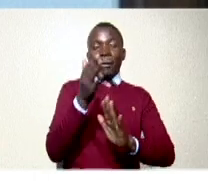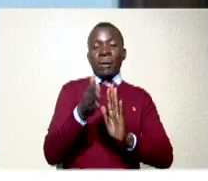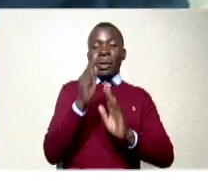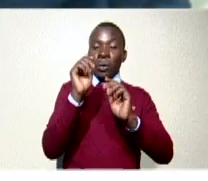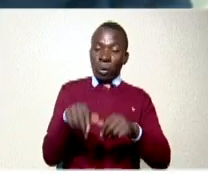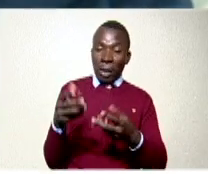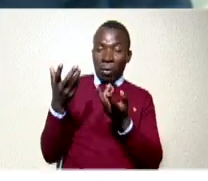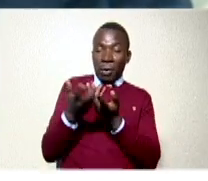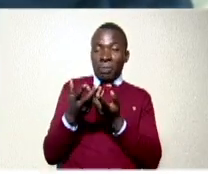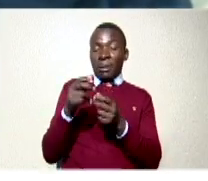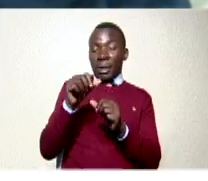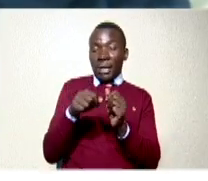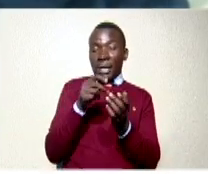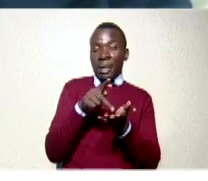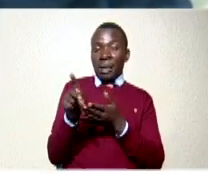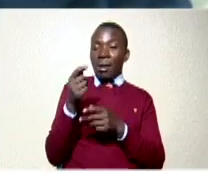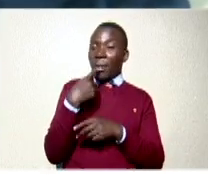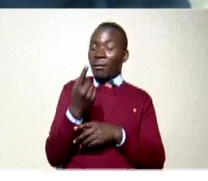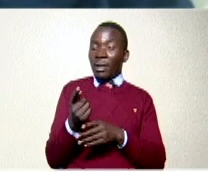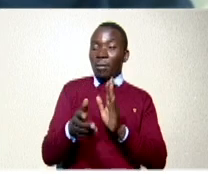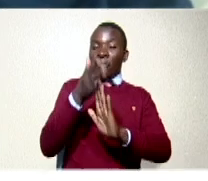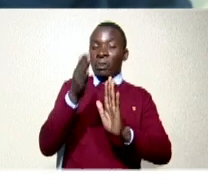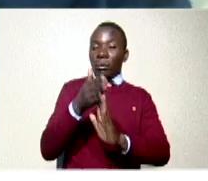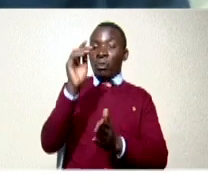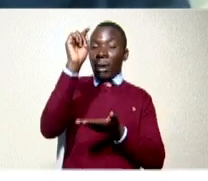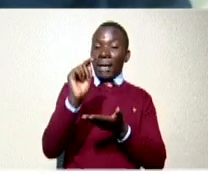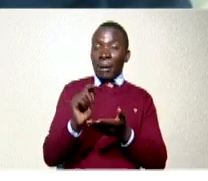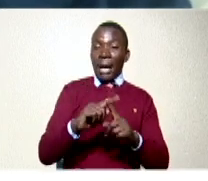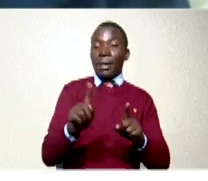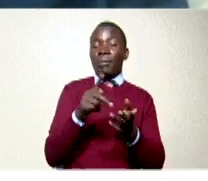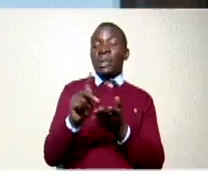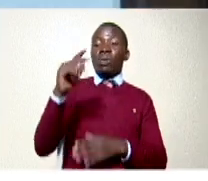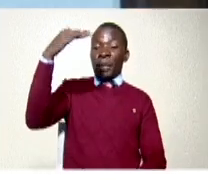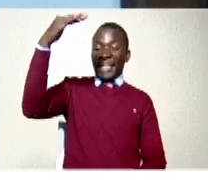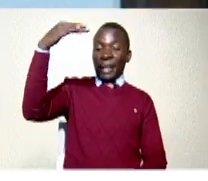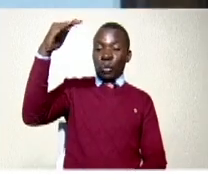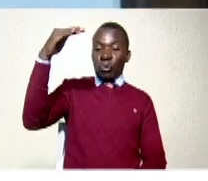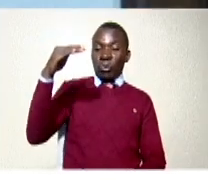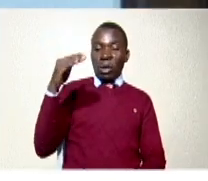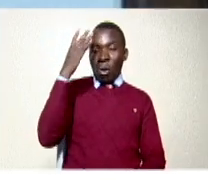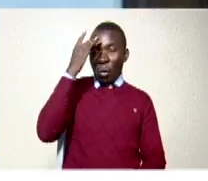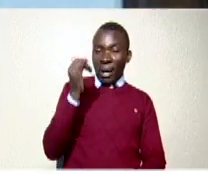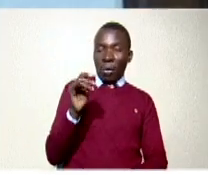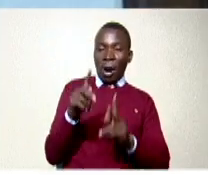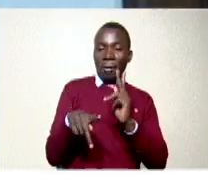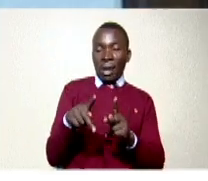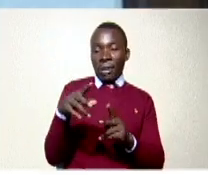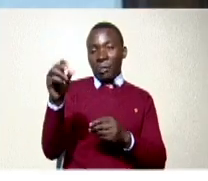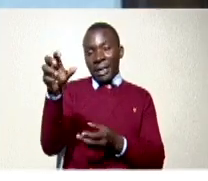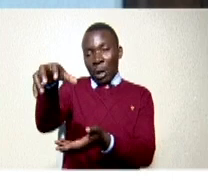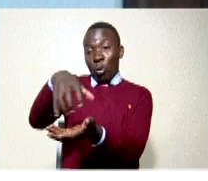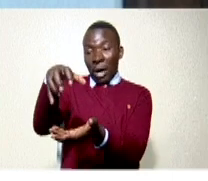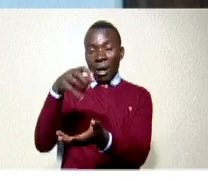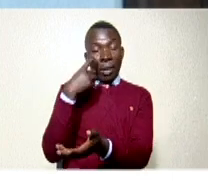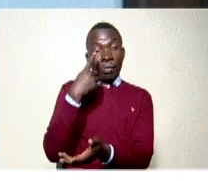yuko umuvuduko w'izamuka ryabyo waragabanutse ariko ibiciro byo biracyari hejuru kuko niyo abantu wenda bagiye kuhaha barabibona